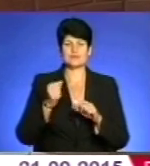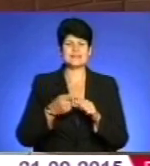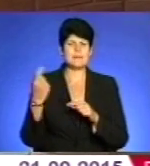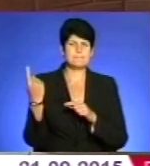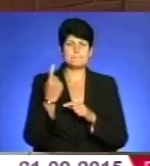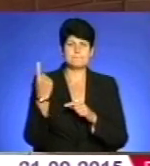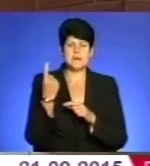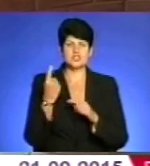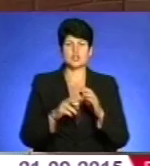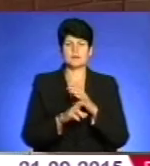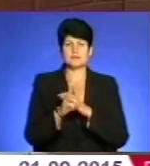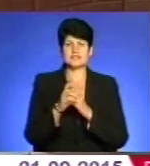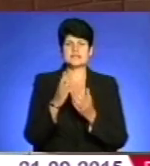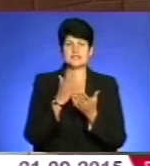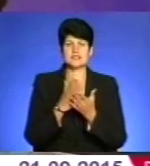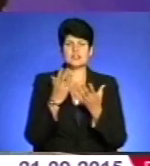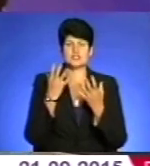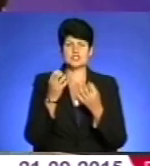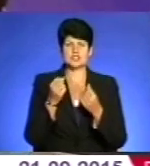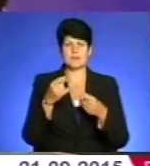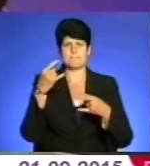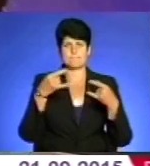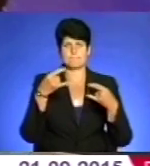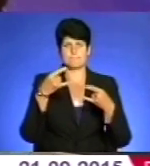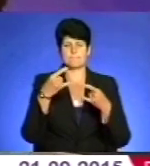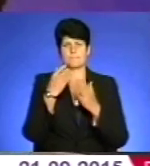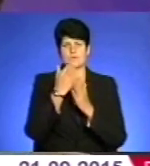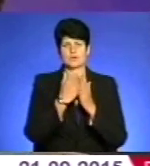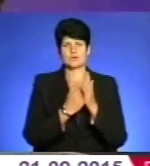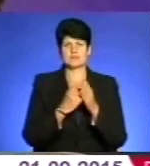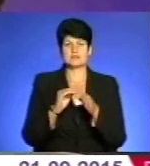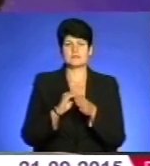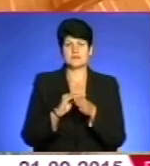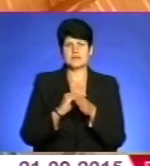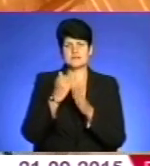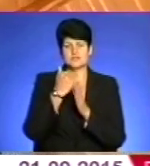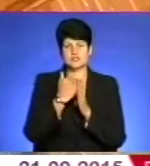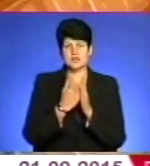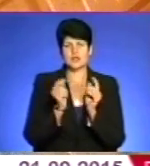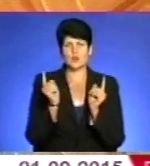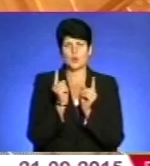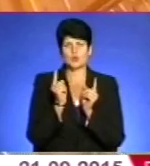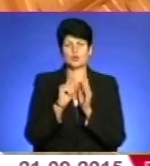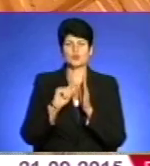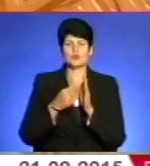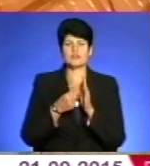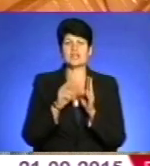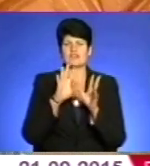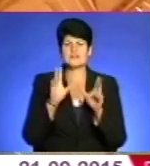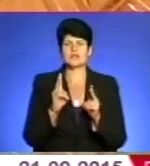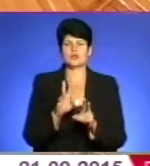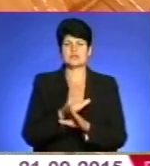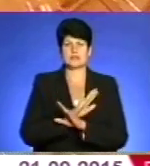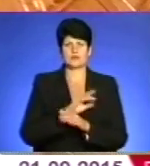окрім релігійних атрибутів є ще сенсорний монітор з прізвищами і короткою довідкою про всіх українських військових, які загинули на цій